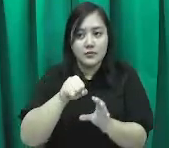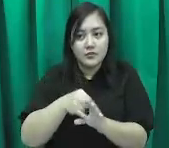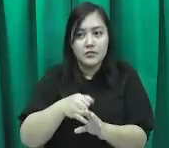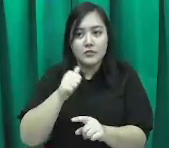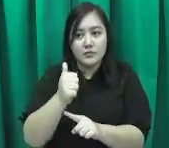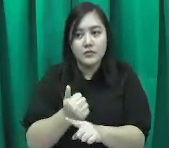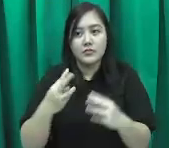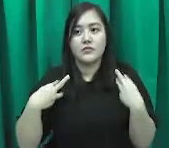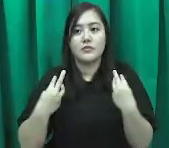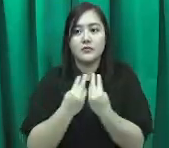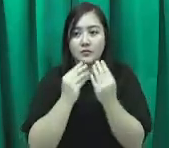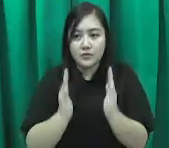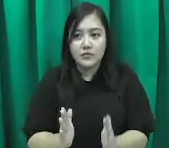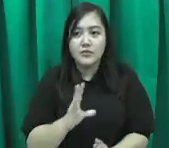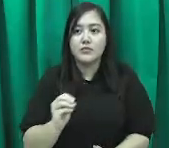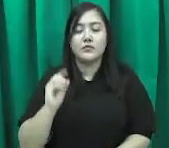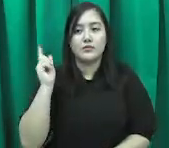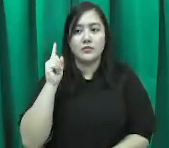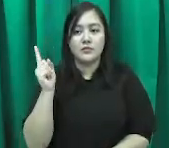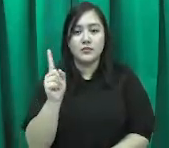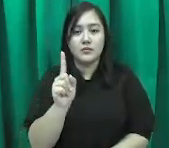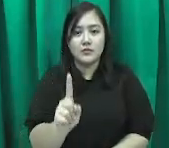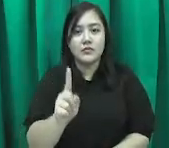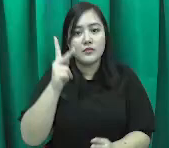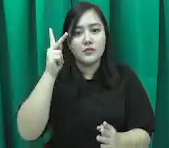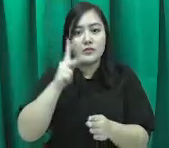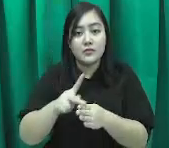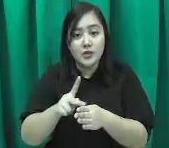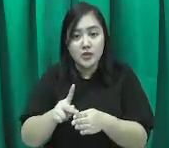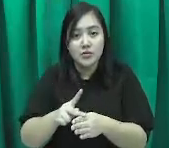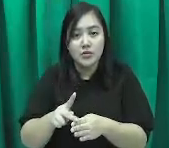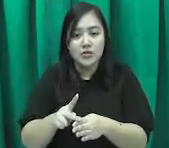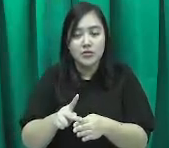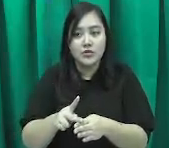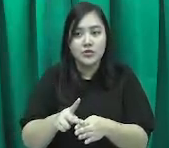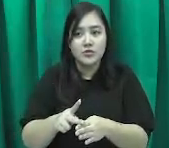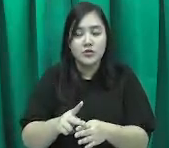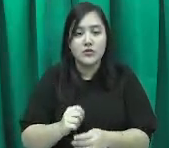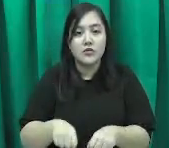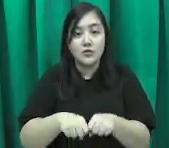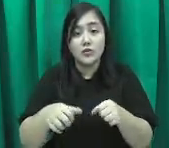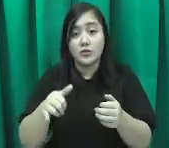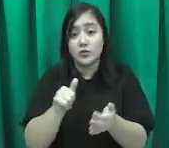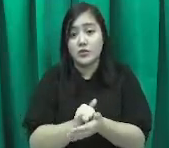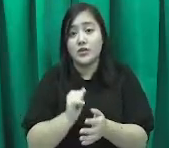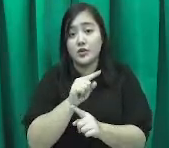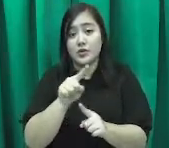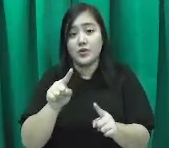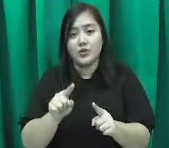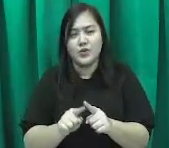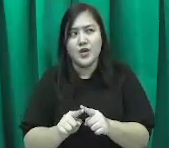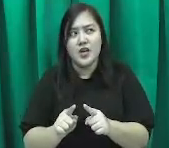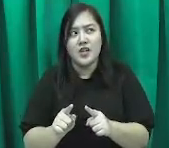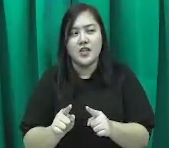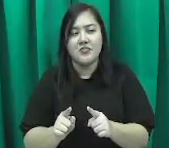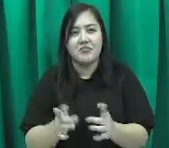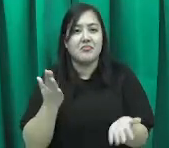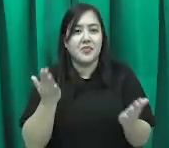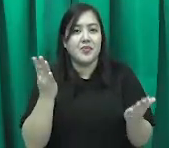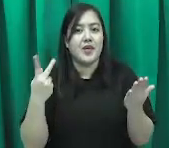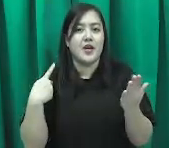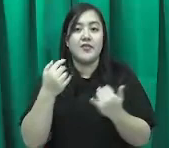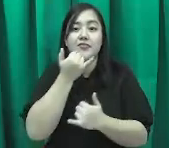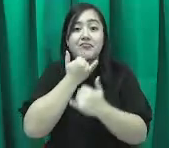iisang prinsipyo. Meron kayong isang basihan. Yes, para pag nag-debate, balik tayo dito, ito yung tama. Ito yung tama. Yes. Ito yung